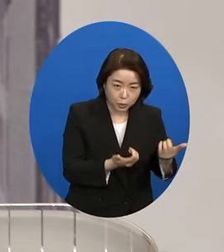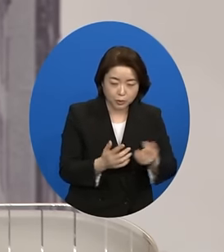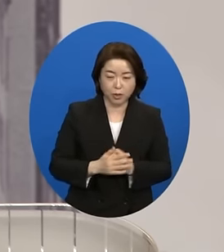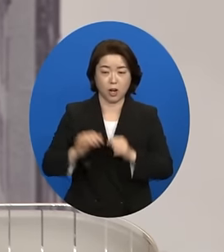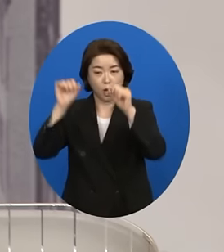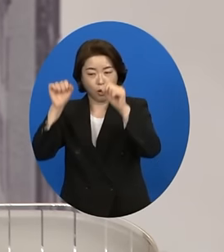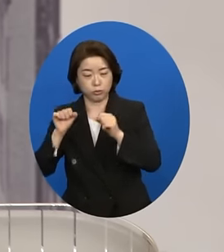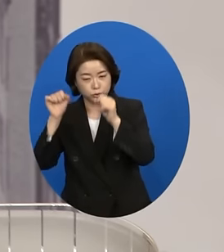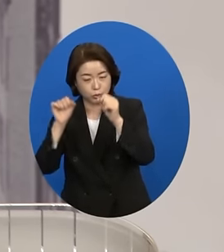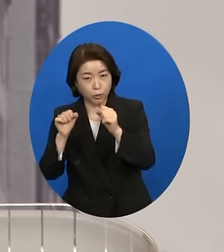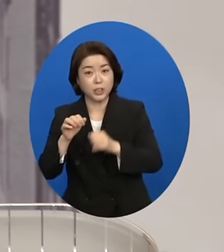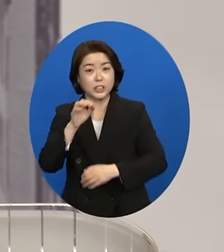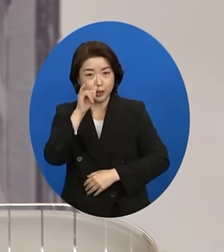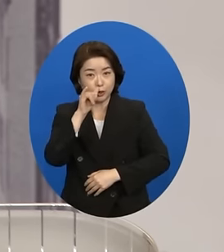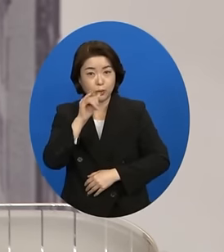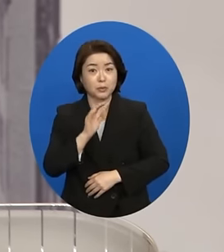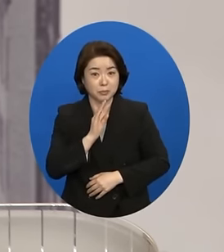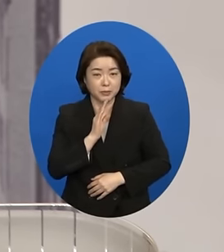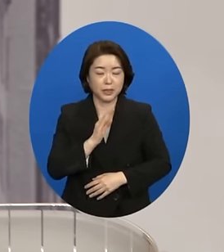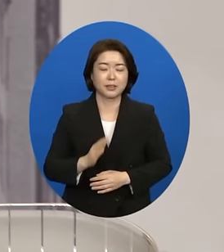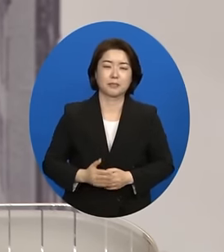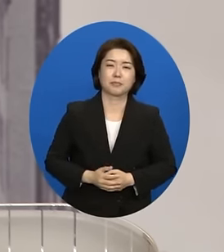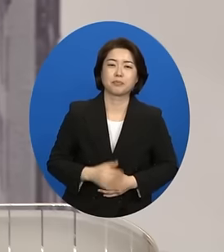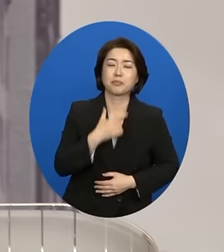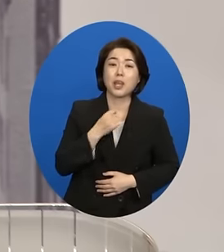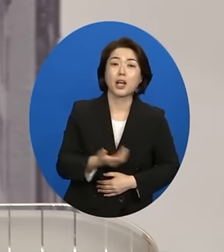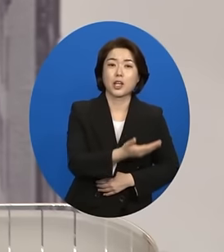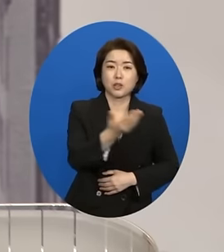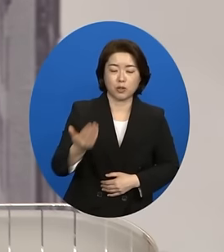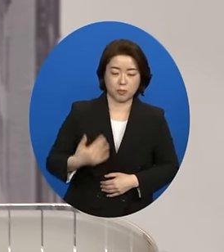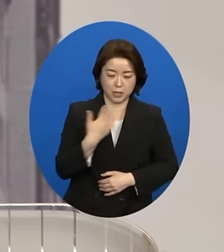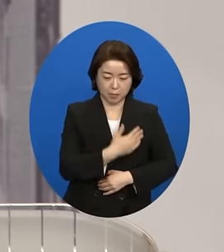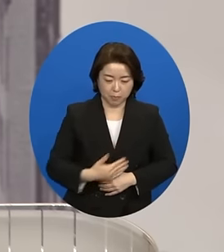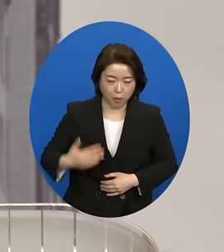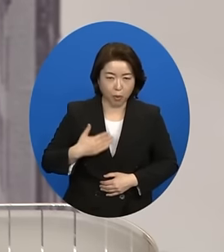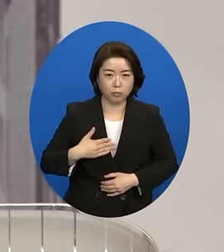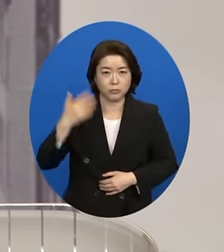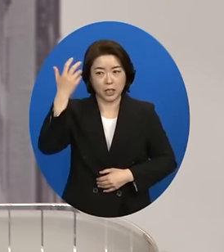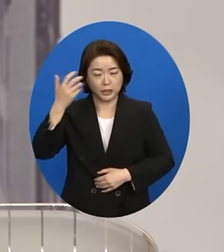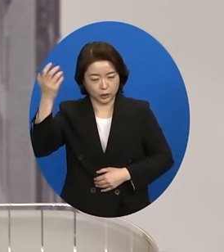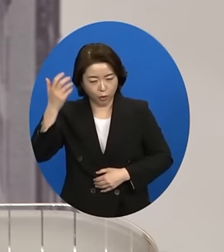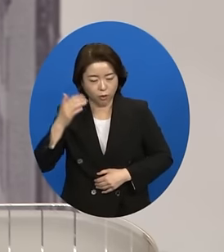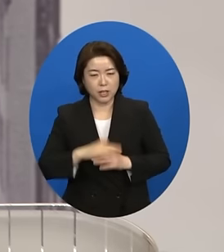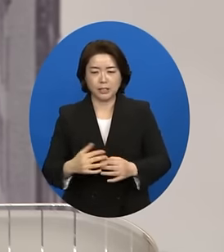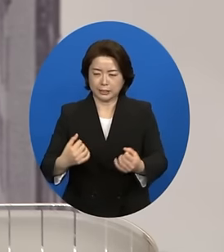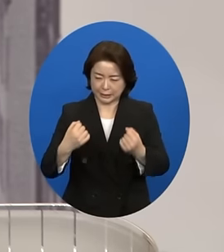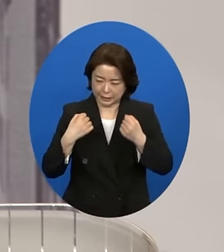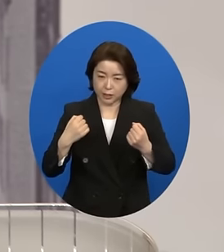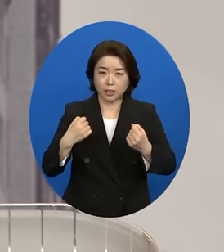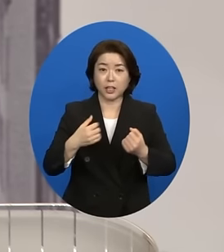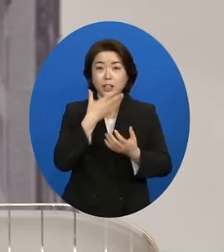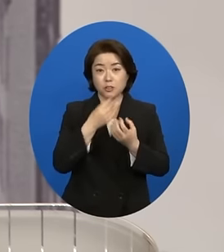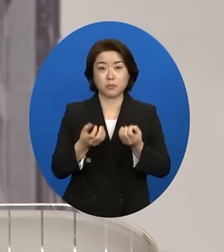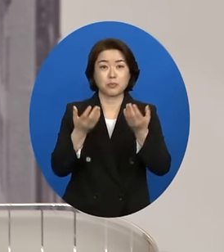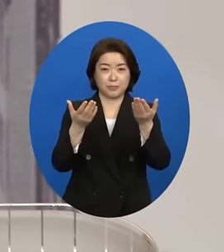그렇게 하시리라 생각합니다. 바라기는 여러분 모두가 영육간에 정말 주원해서 강건하시기를 우리